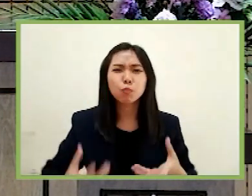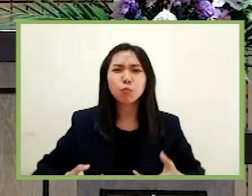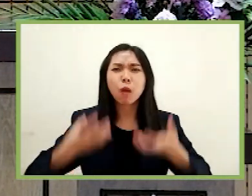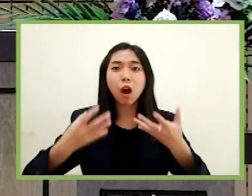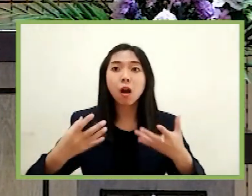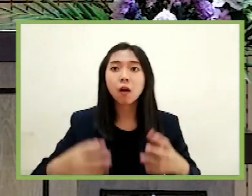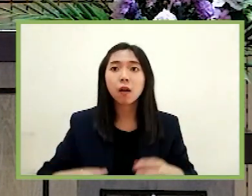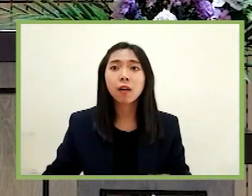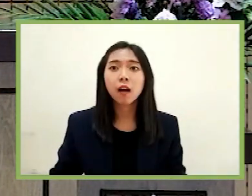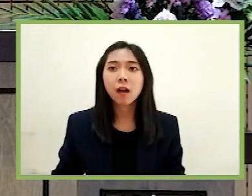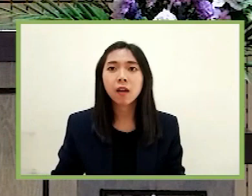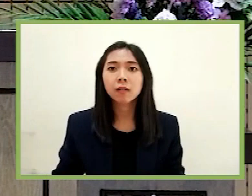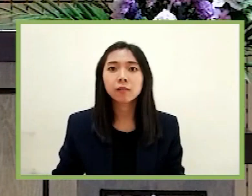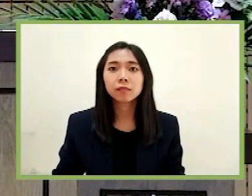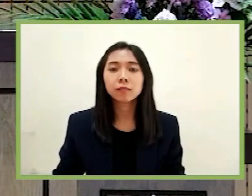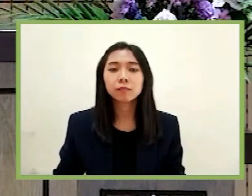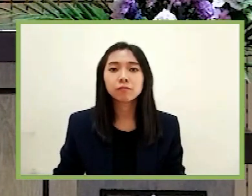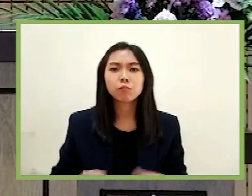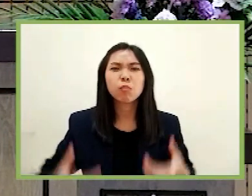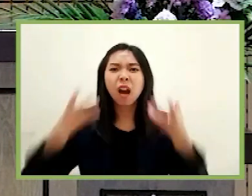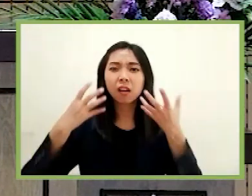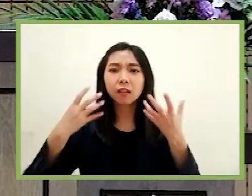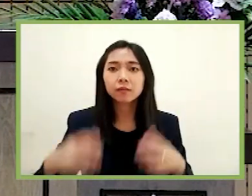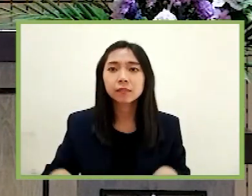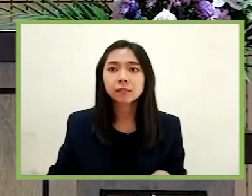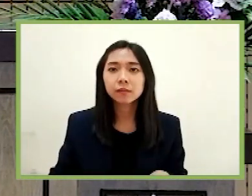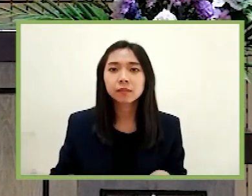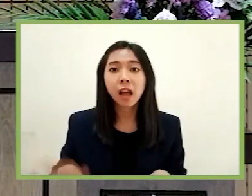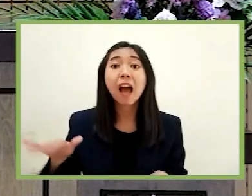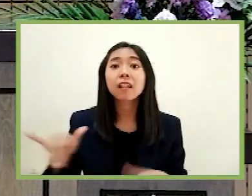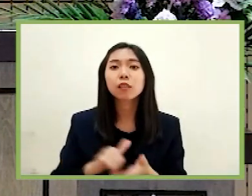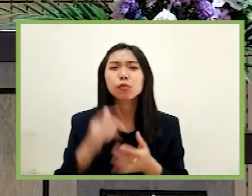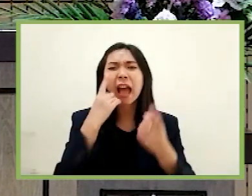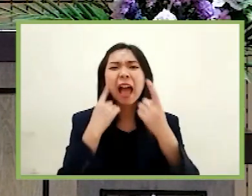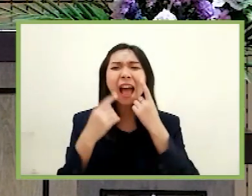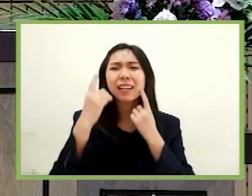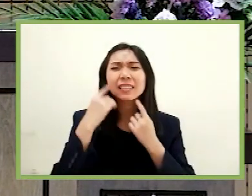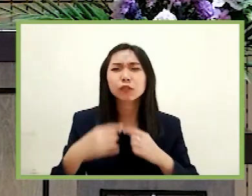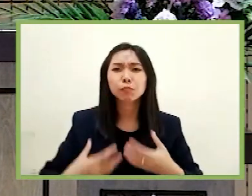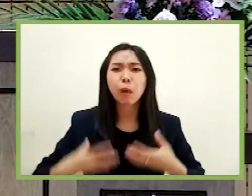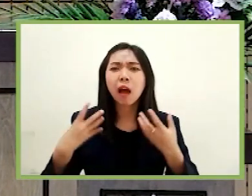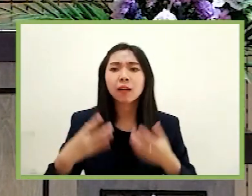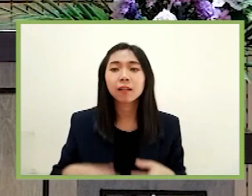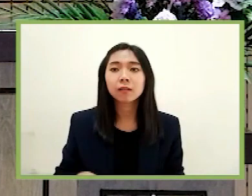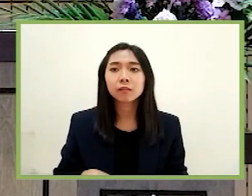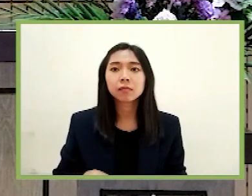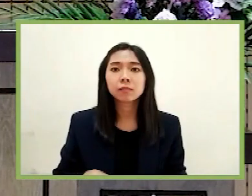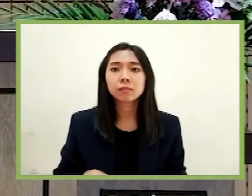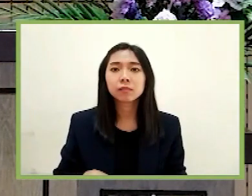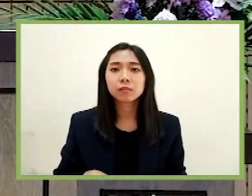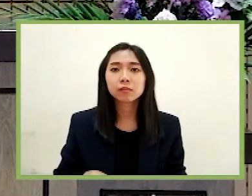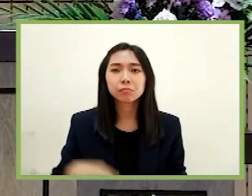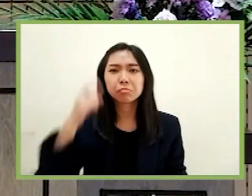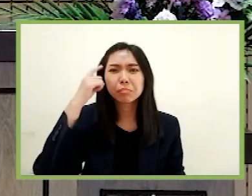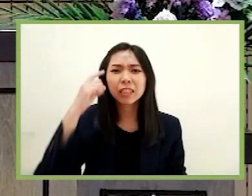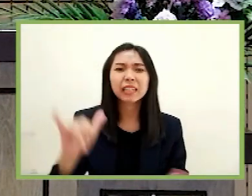yang dengan nada yang cukup keras akhirnya anak ini nangis dia merasa yaitu kamarku